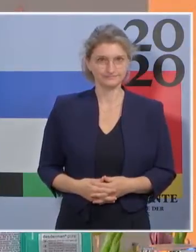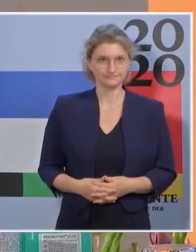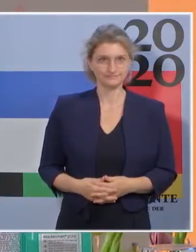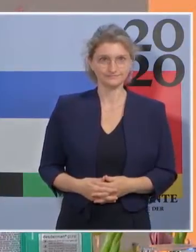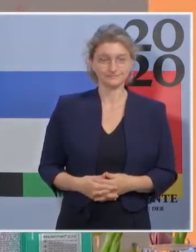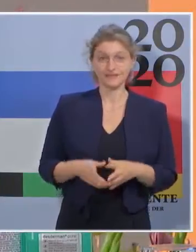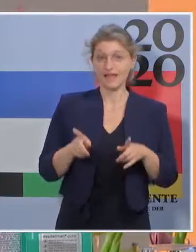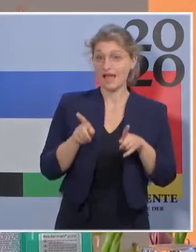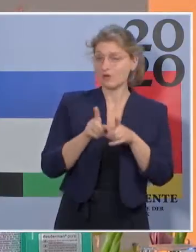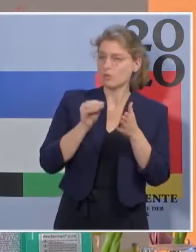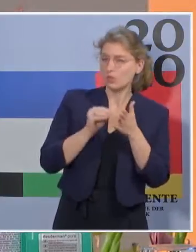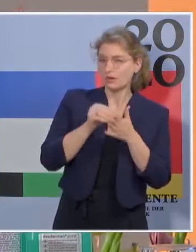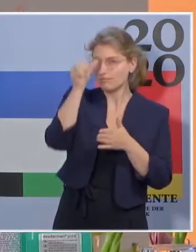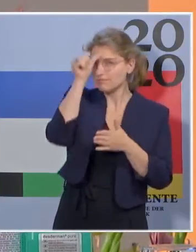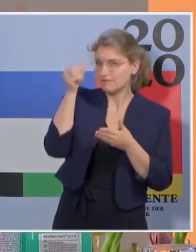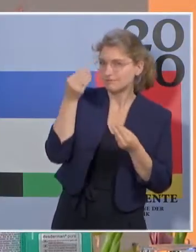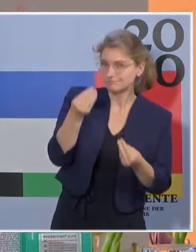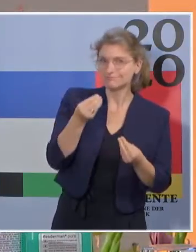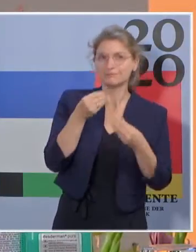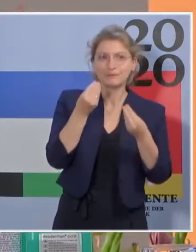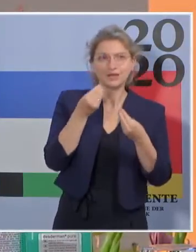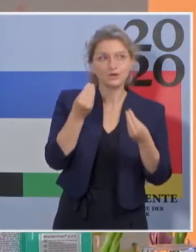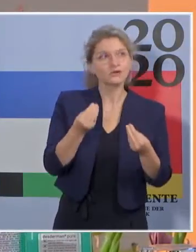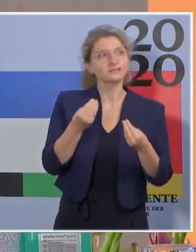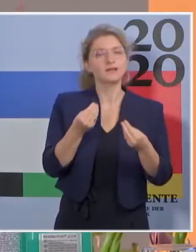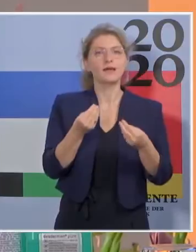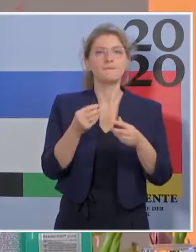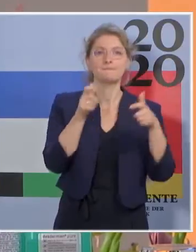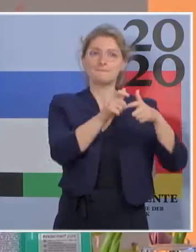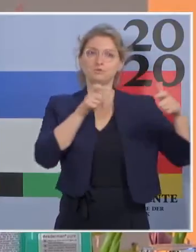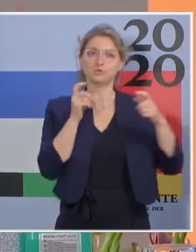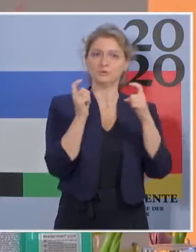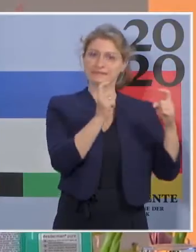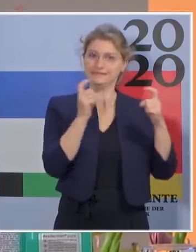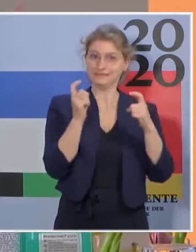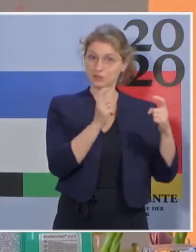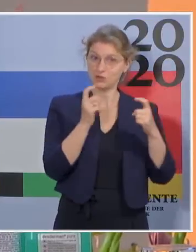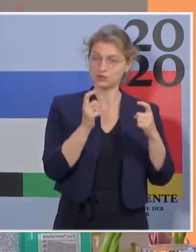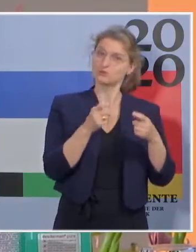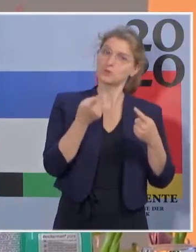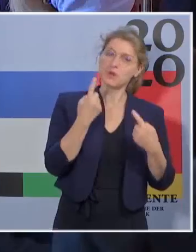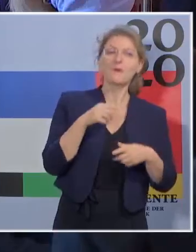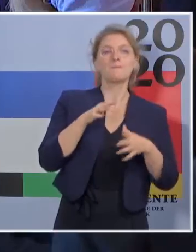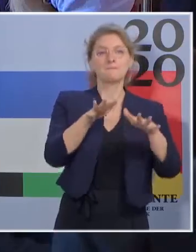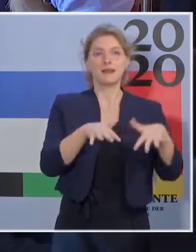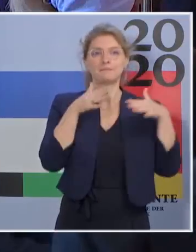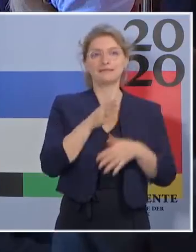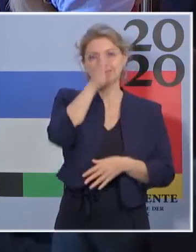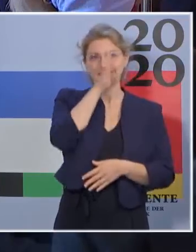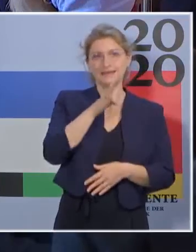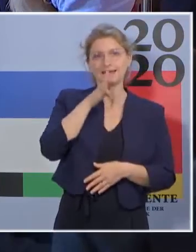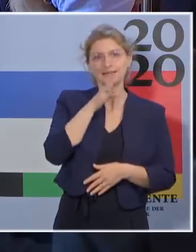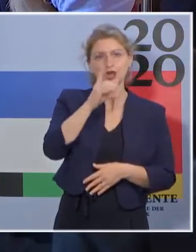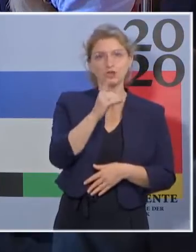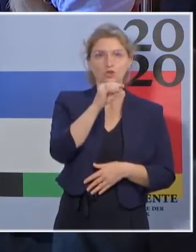Namentlich begrüßen möchte ich außerdem die weiteren Teilnehmer an der Podiumsdiskussion, auf die ich mich schon freue, Parlamentsdirektor Dr. Harald Dossi sowie den